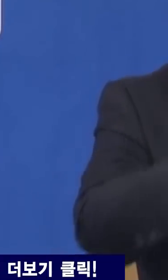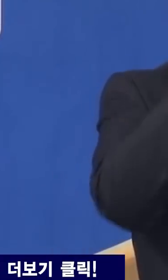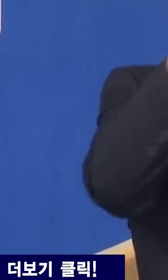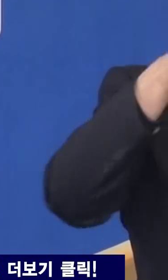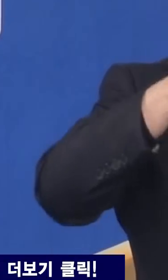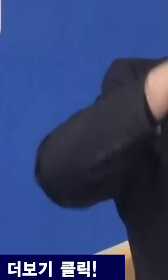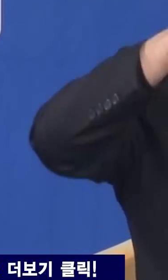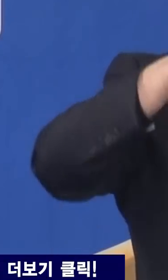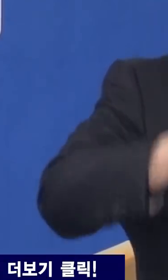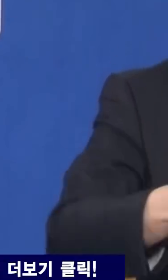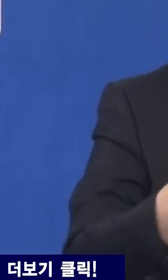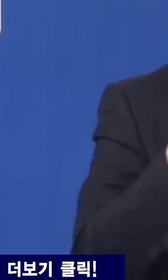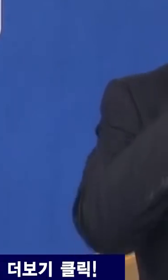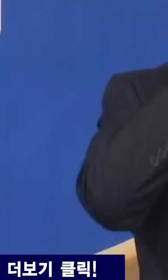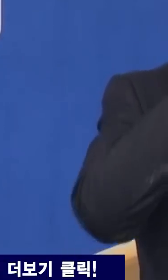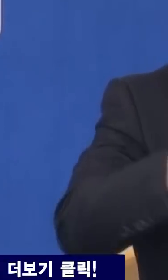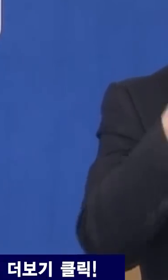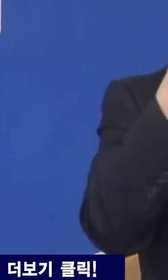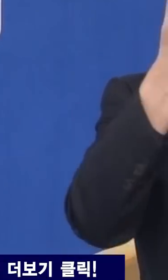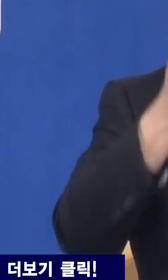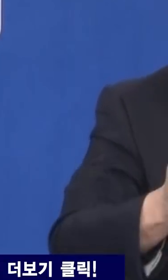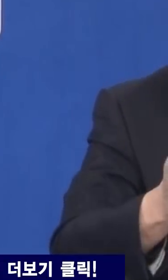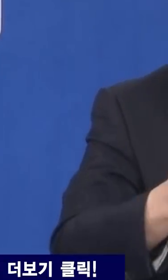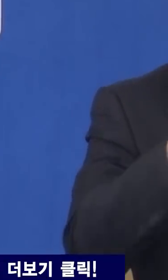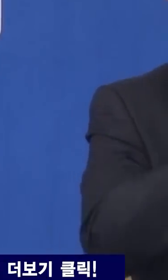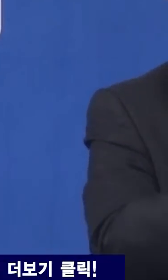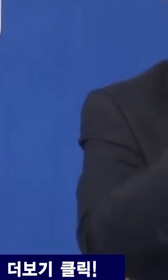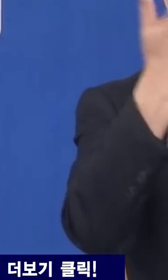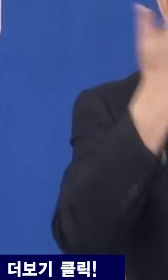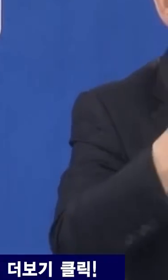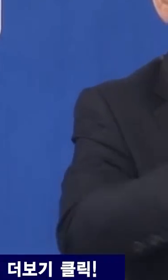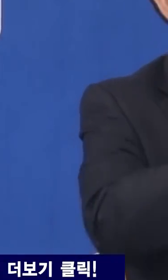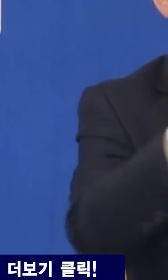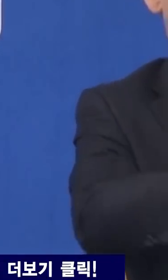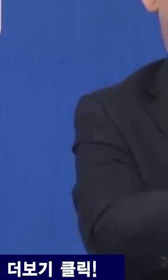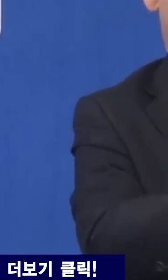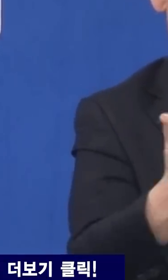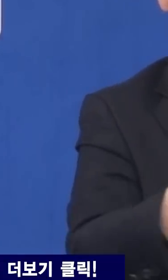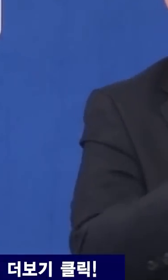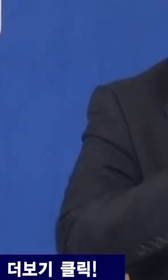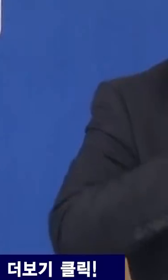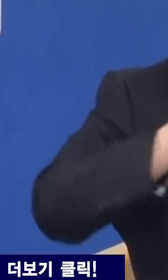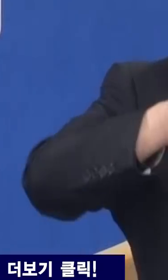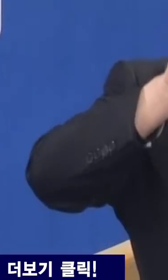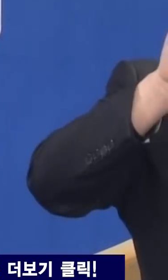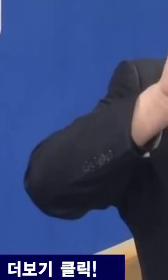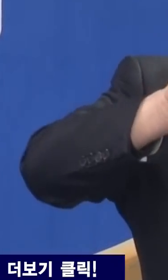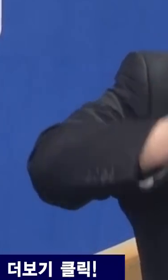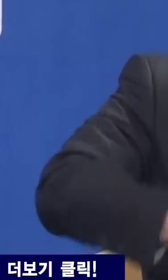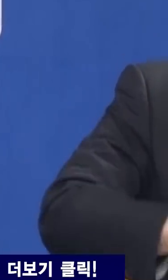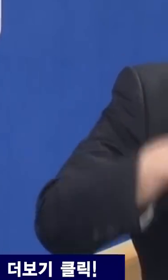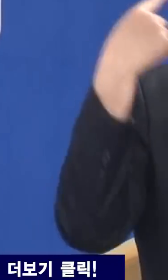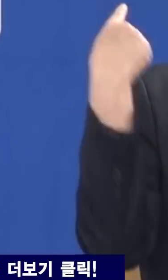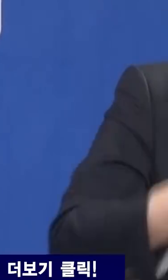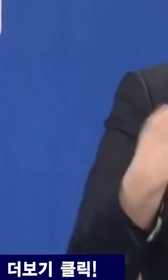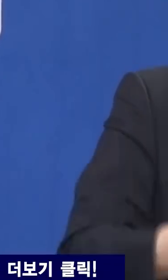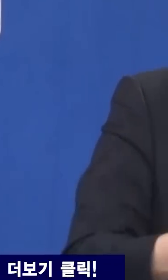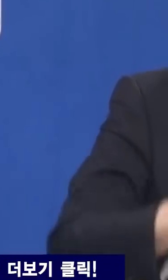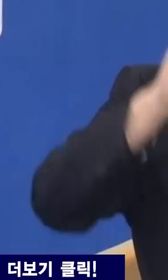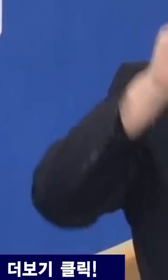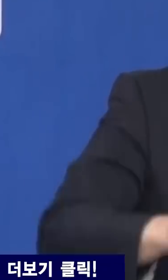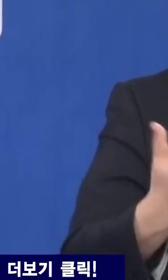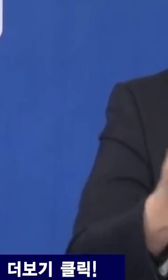이정수 서울중앙지검장은 그분은 이 후보가 아니라고 확인을 했을 때와 하나도 달라지지 않은